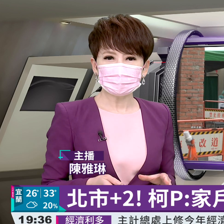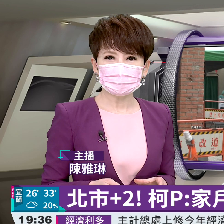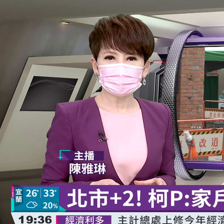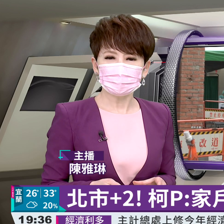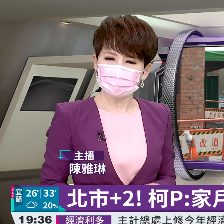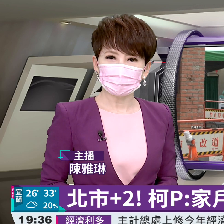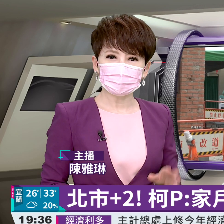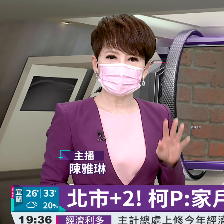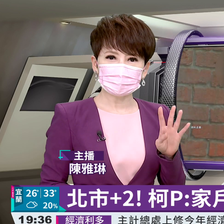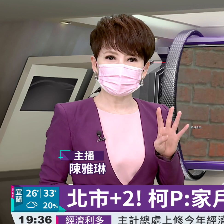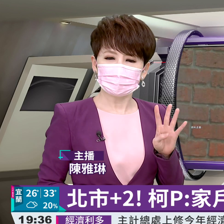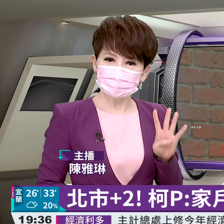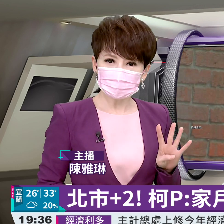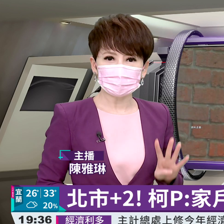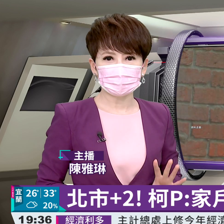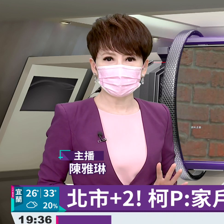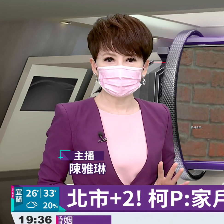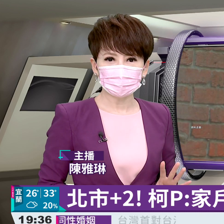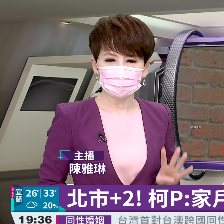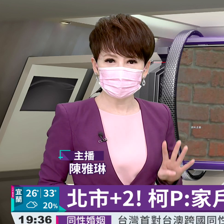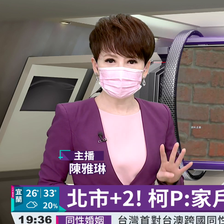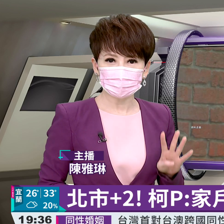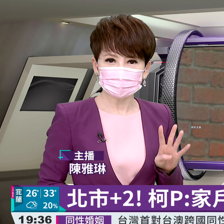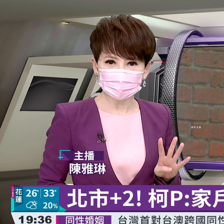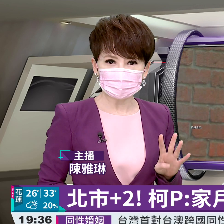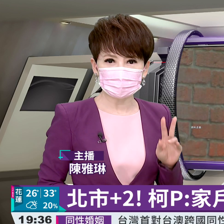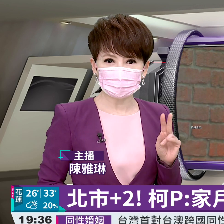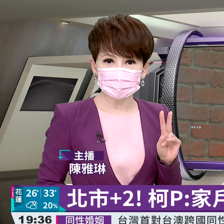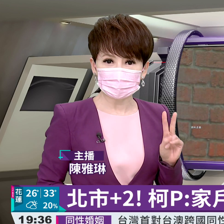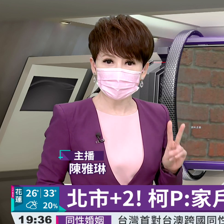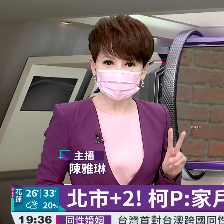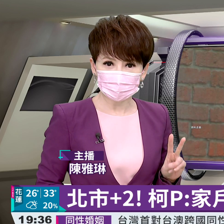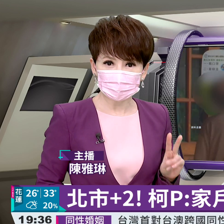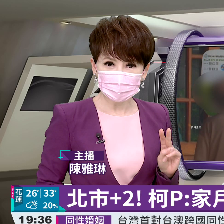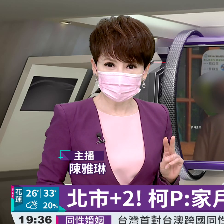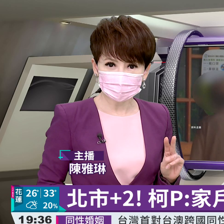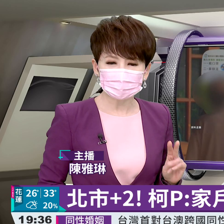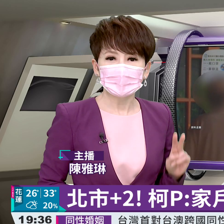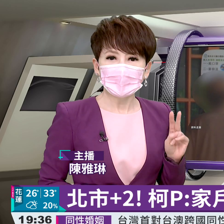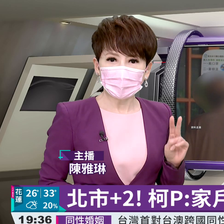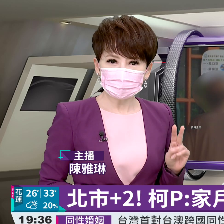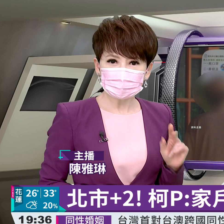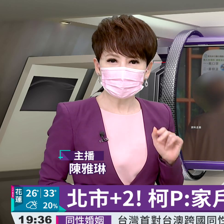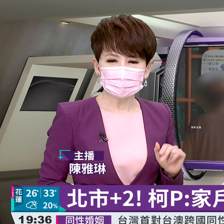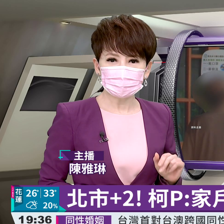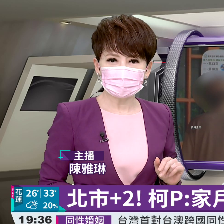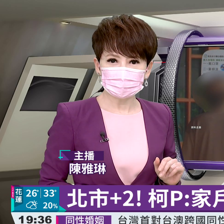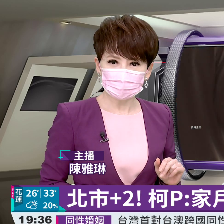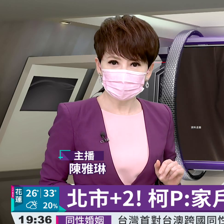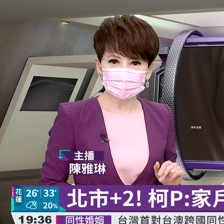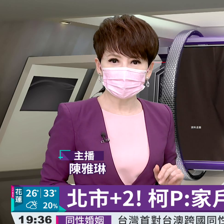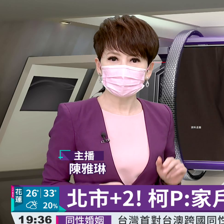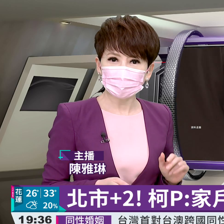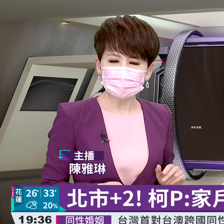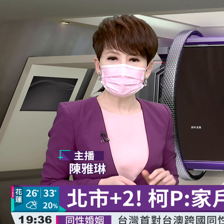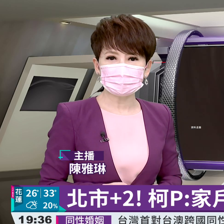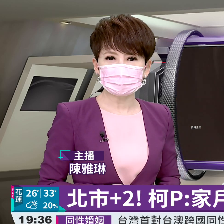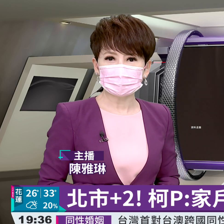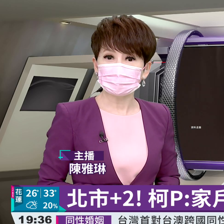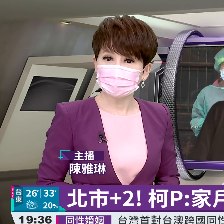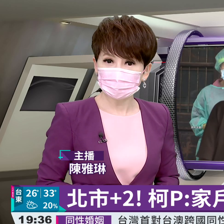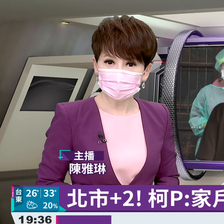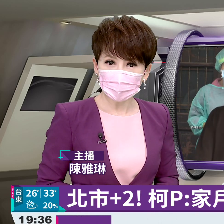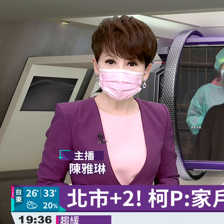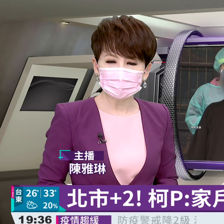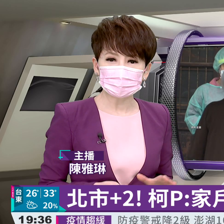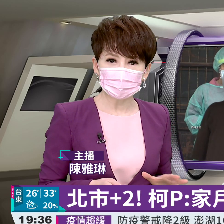全台今天总共是新增4例的本土，其中台北市就占一半，有2例。好，市长柯文哲是说明了台北市这